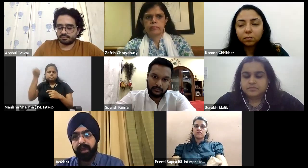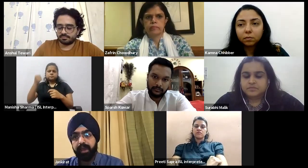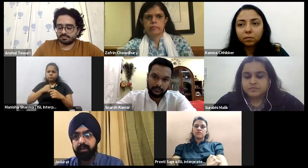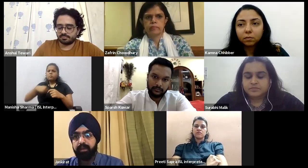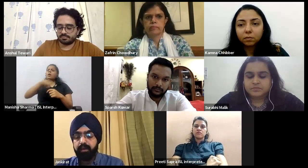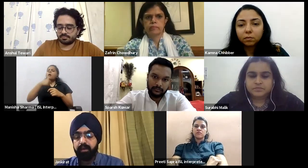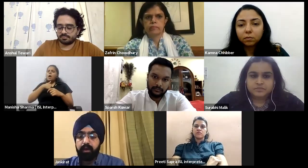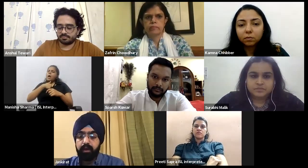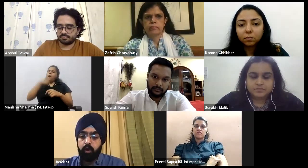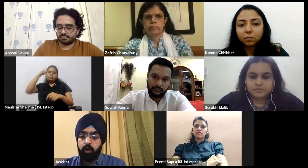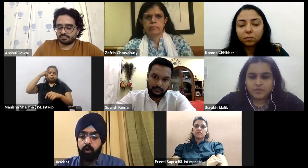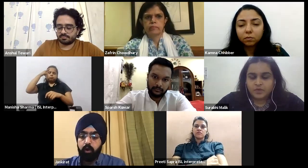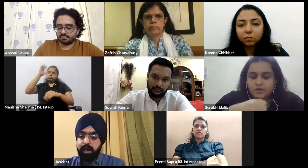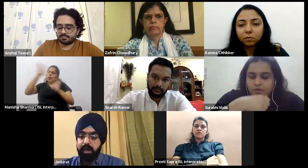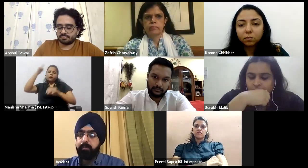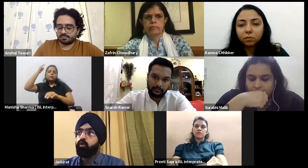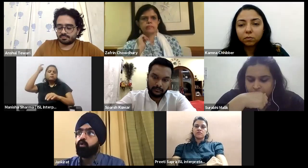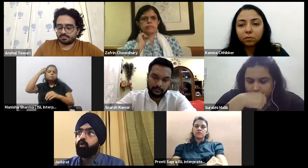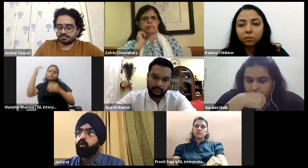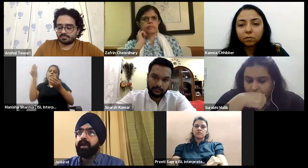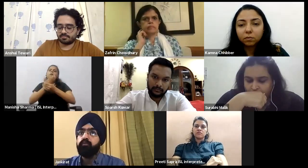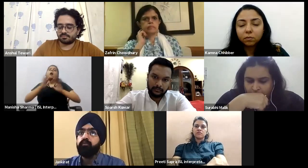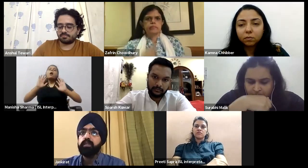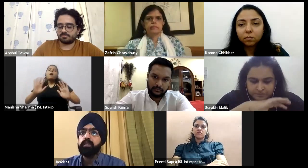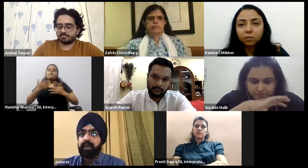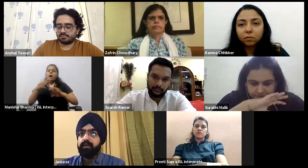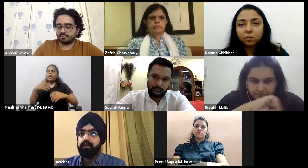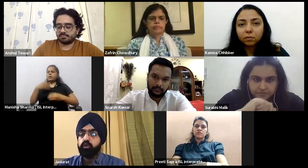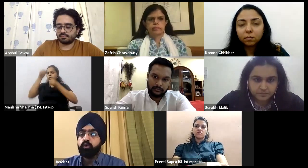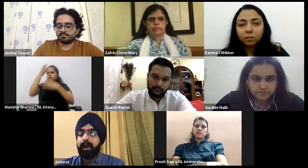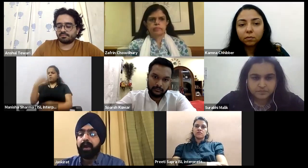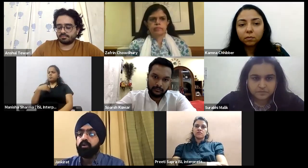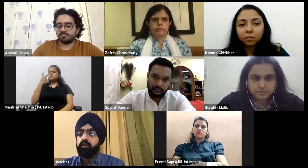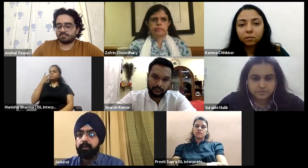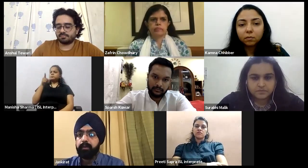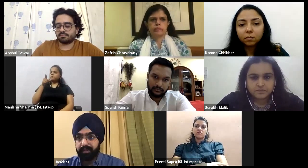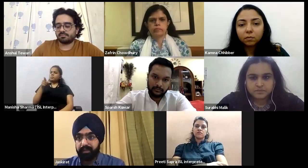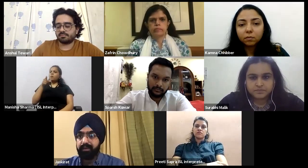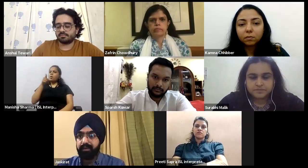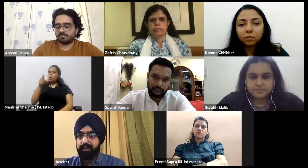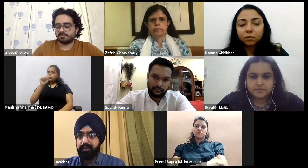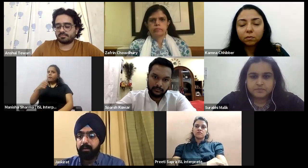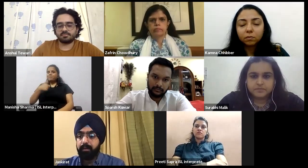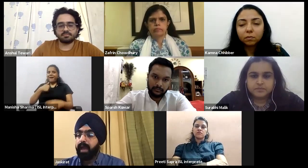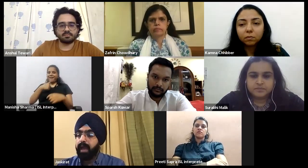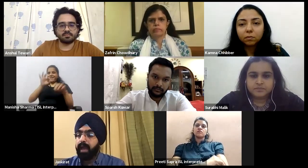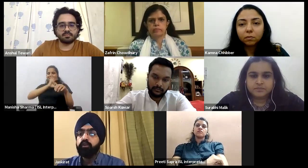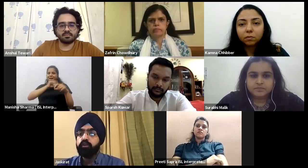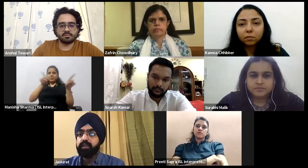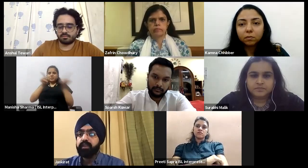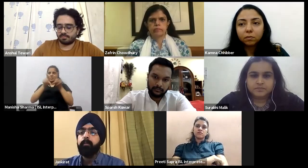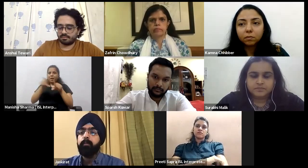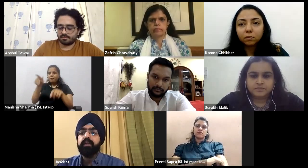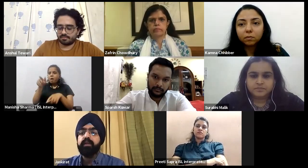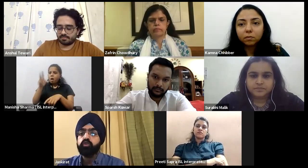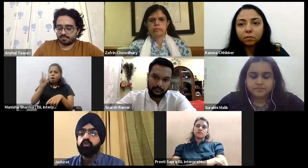है, और अगर मेरे को कोई भी ऐसा इंफॉर्मेशन दिखे जो उस बायस को कंफर्म करता है, आई एम गोइंग टू शेयर दैट